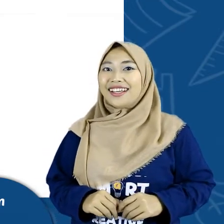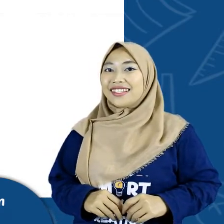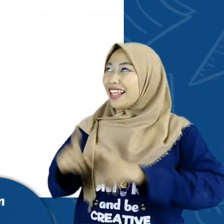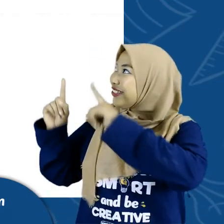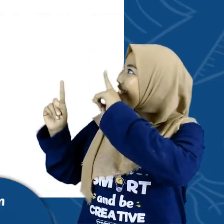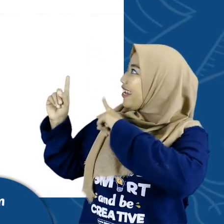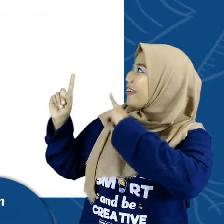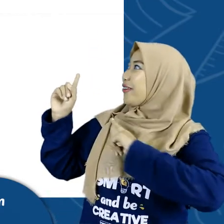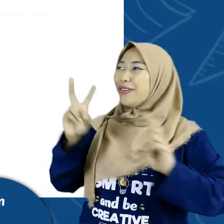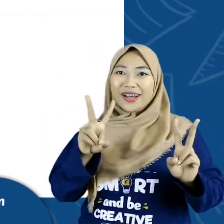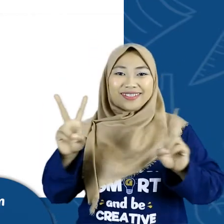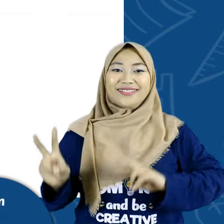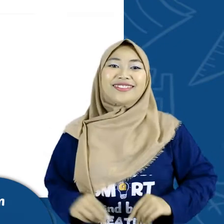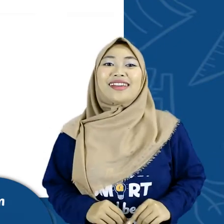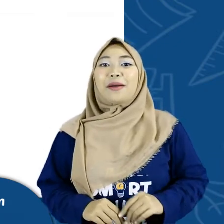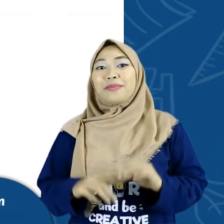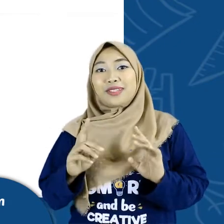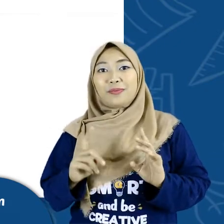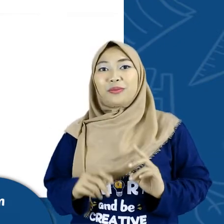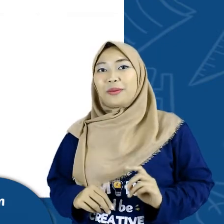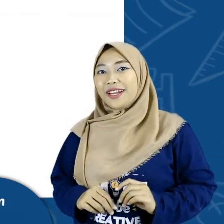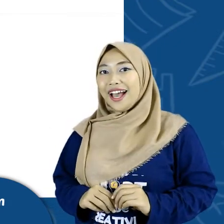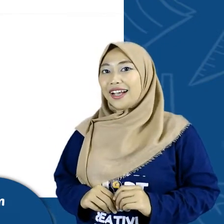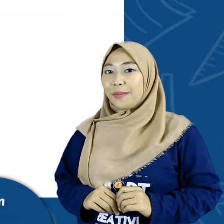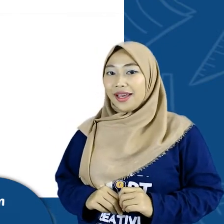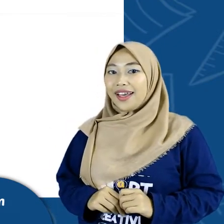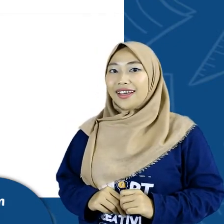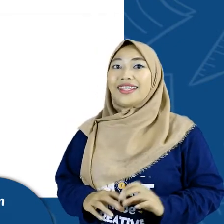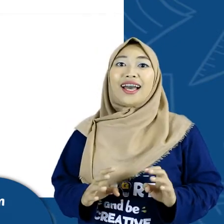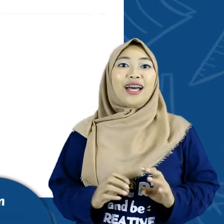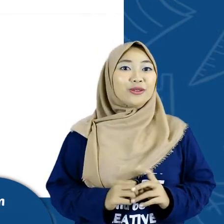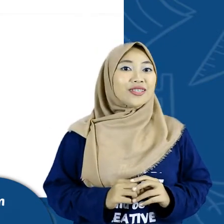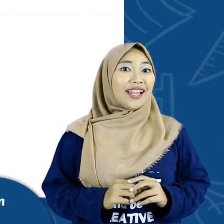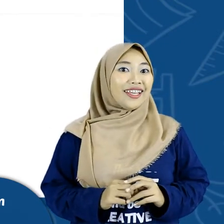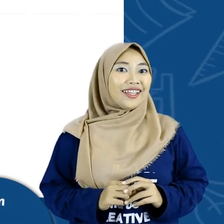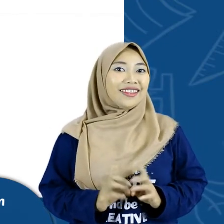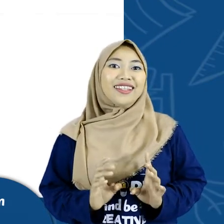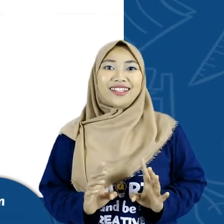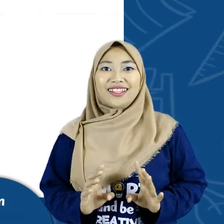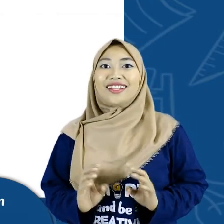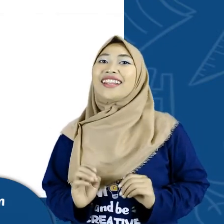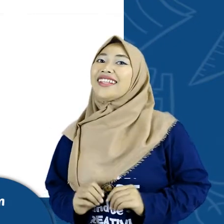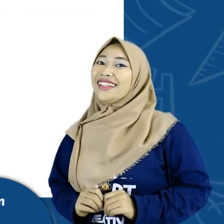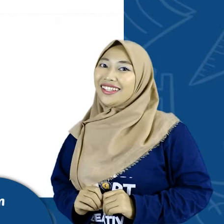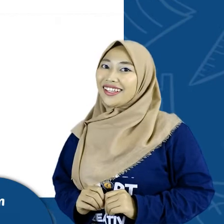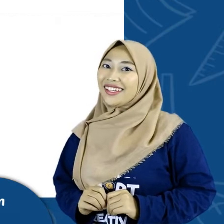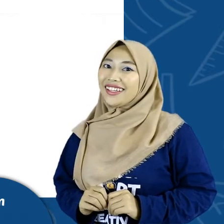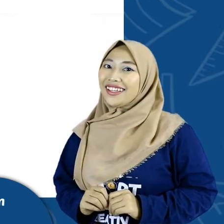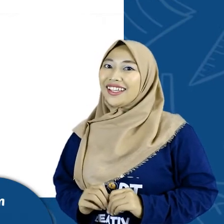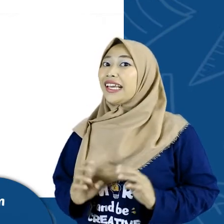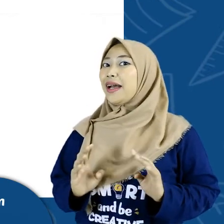persatuan. Selanjutnya nomor 2. Meskipun berbeda agama, kita harus saling titik-titik dan